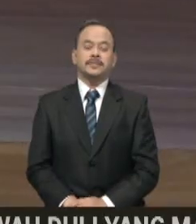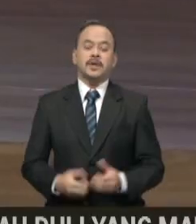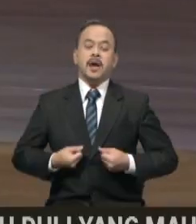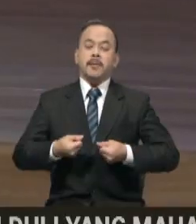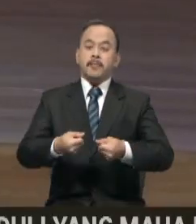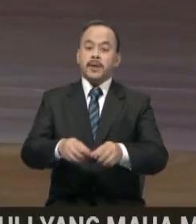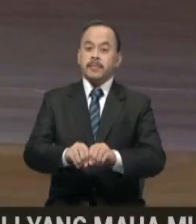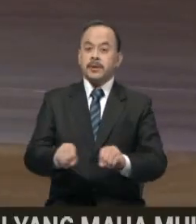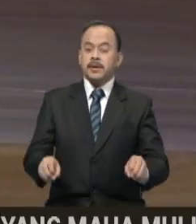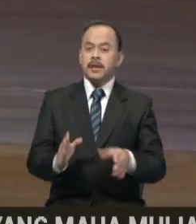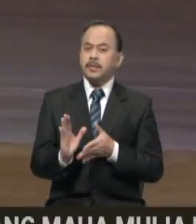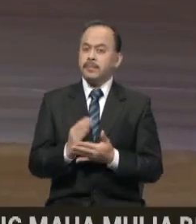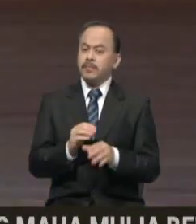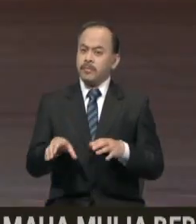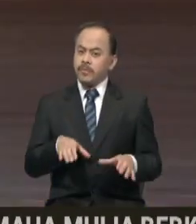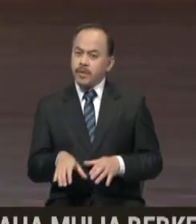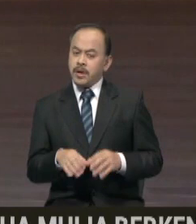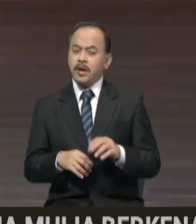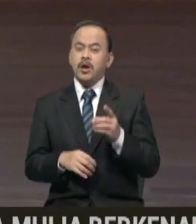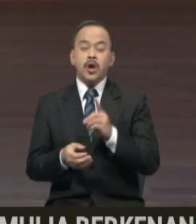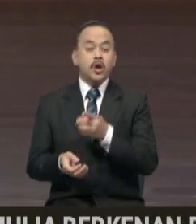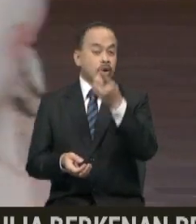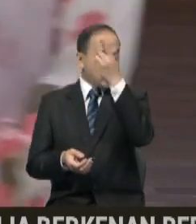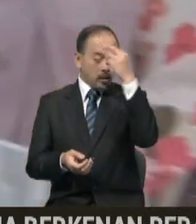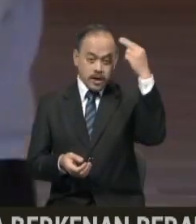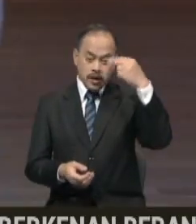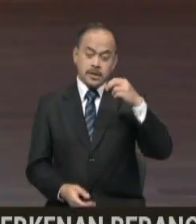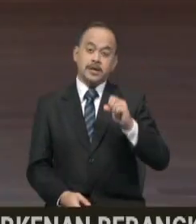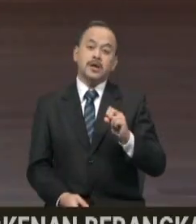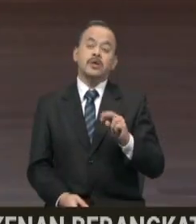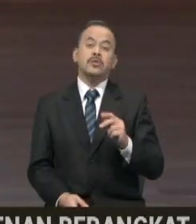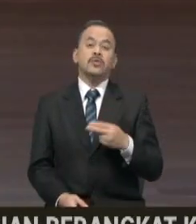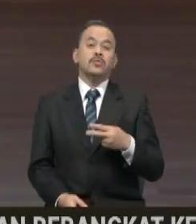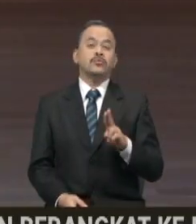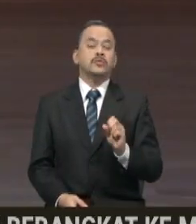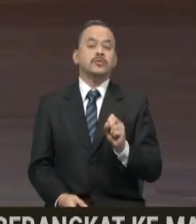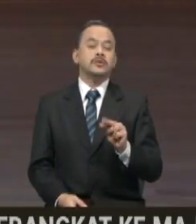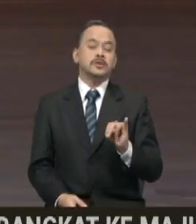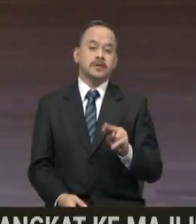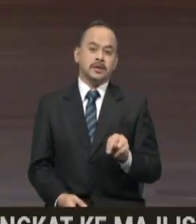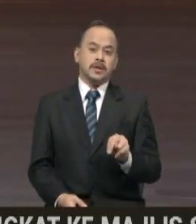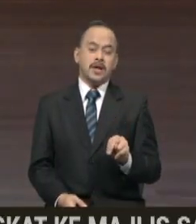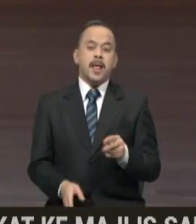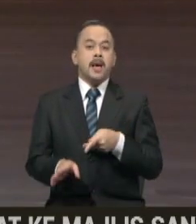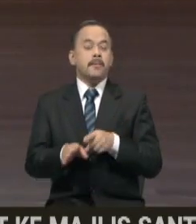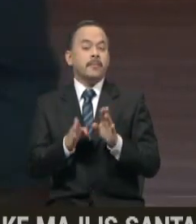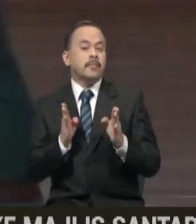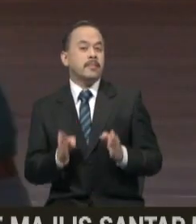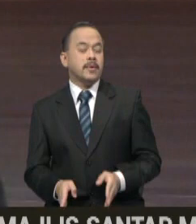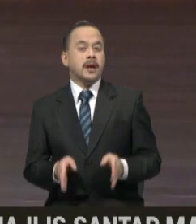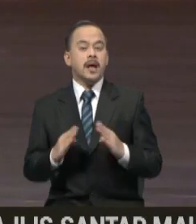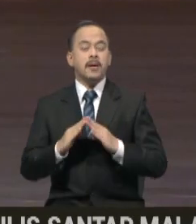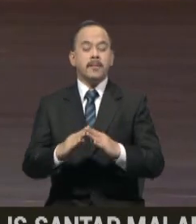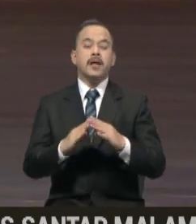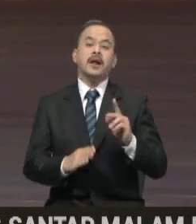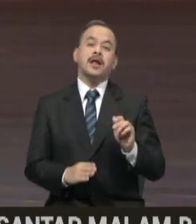Penyampaian sijil disempurnakan oleh Dr. Haji Awang Muhammad Hussein bin Pihin Penyurat Haji Awang Ahmad, Pengarah Balai Khazanah Islam Sultan